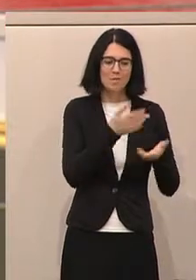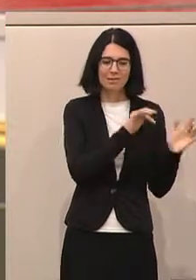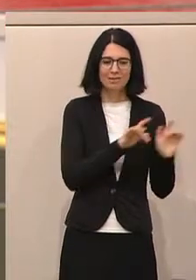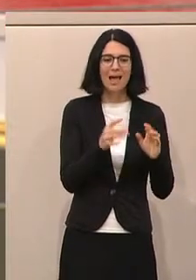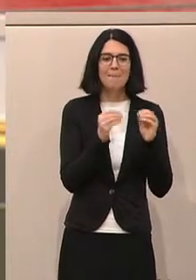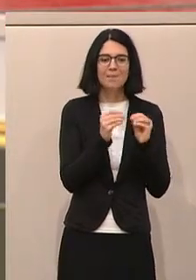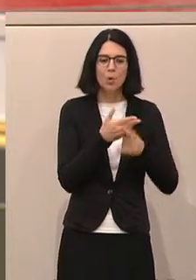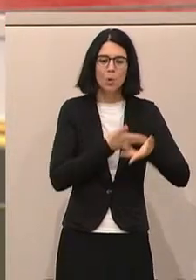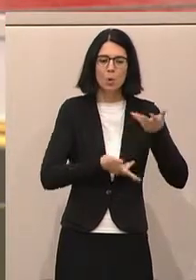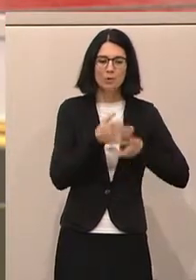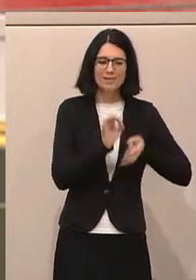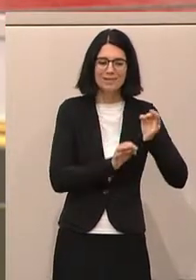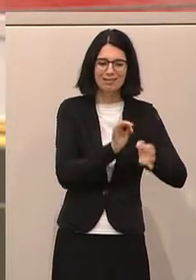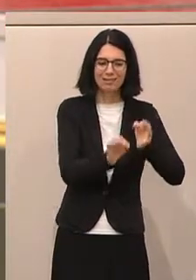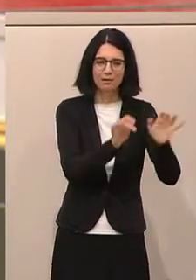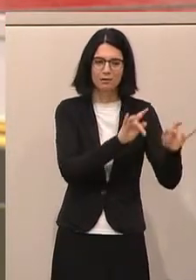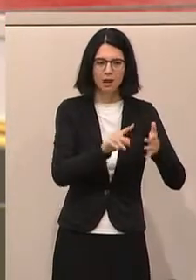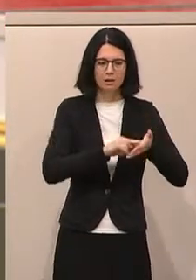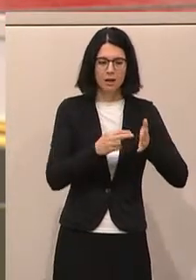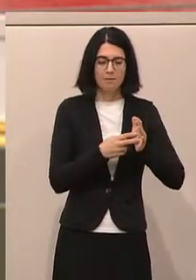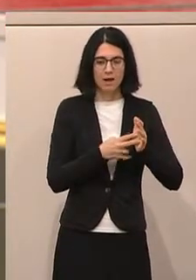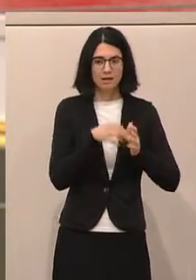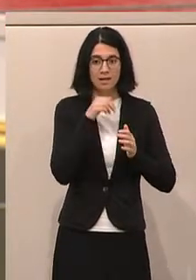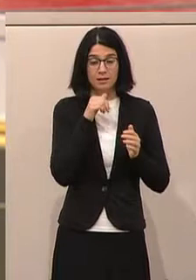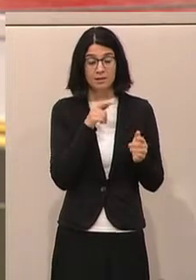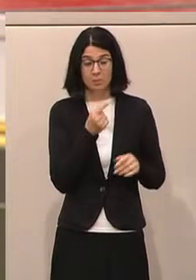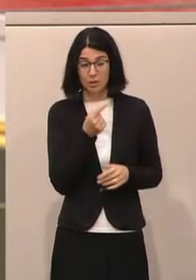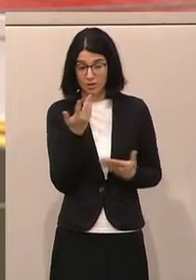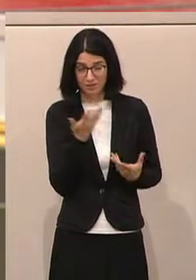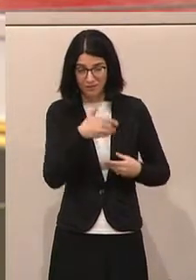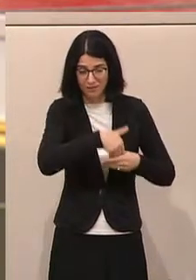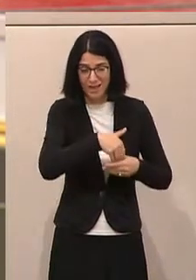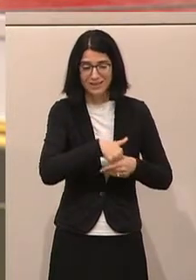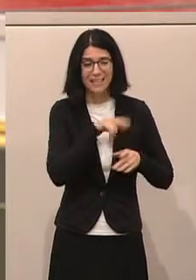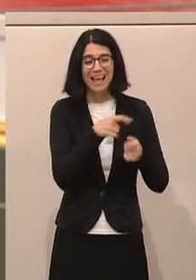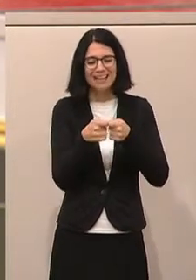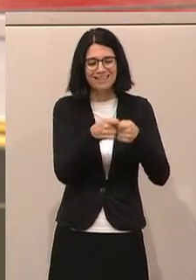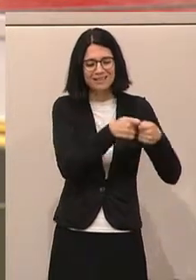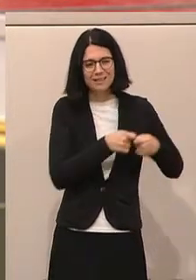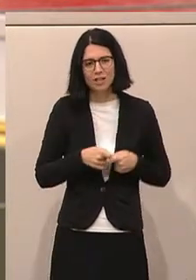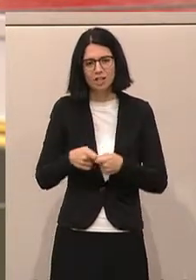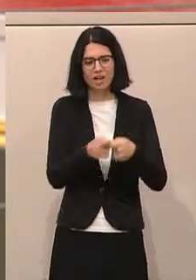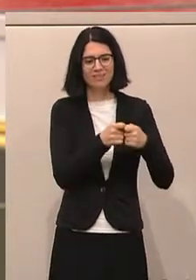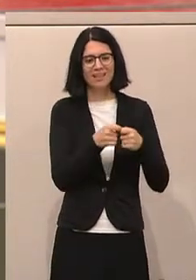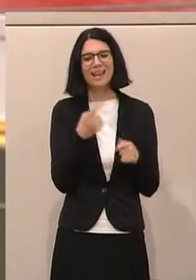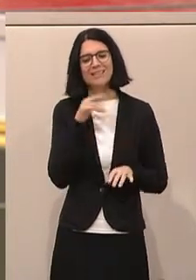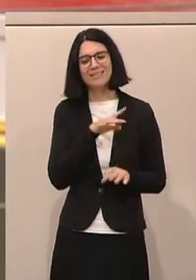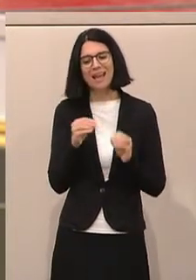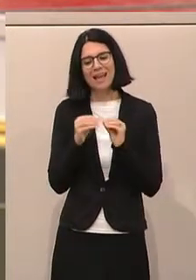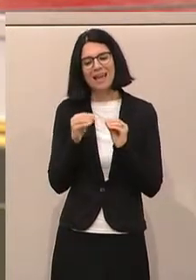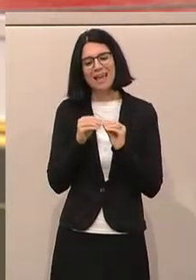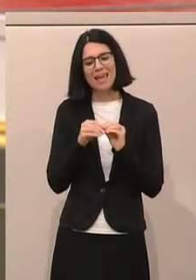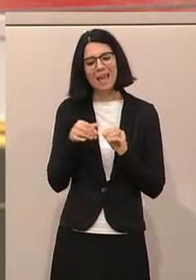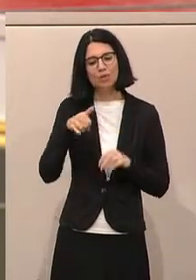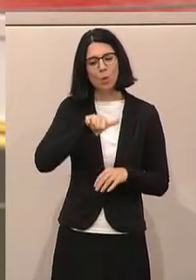große Bioökonomiestrategie am Weg. Und das bedeutet nicht mehr und nicht weniger, dass wir unsere Gesellschaft in Zukunft erdölfrei auf